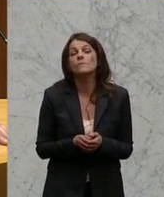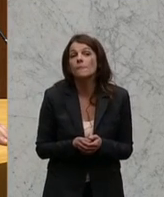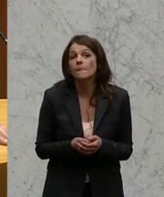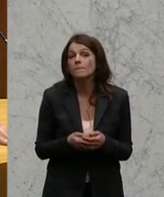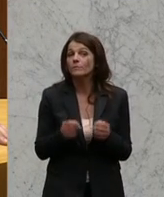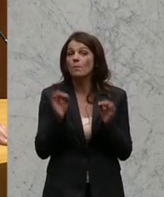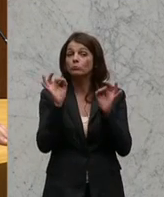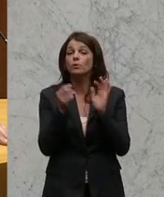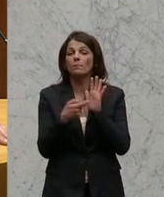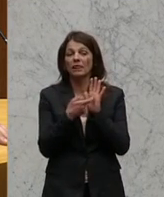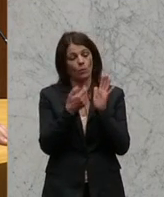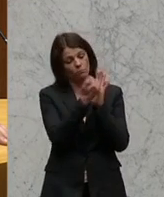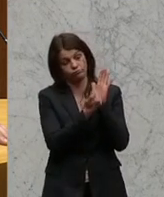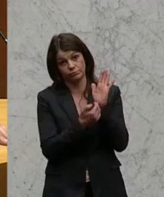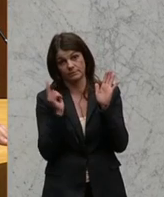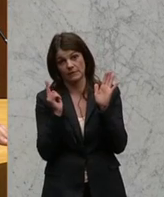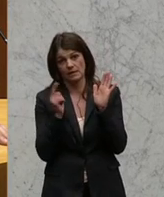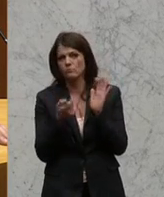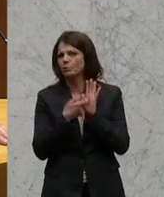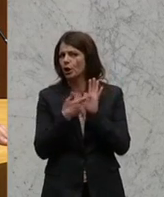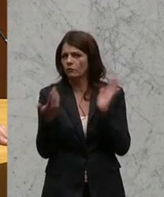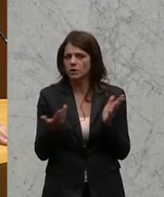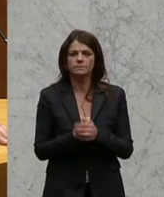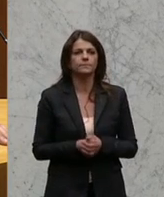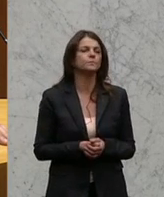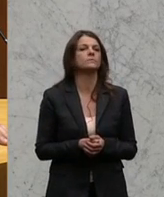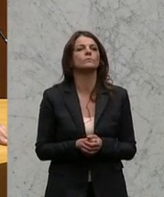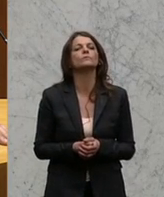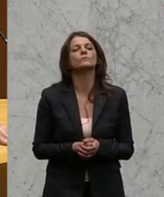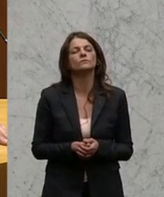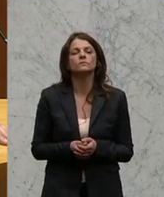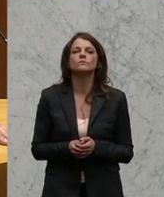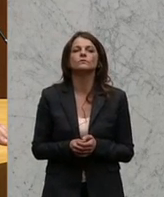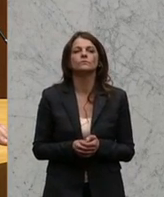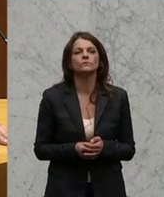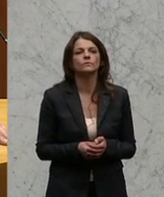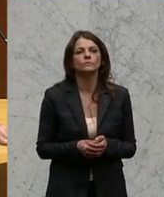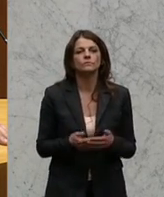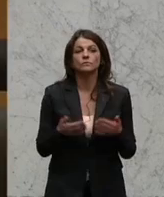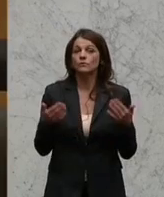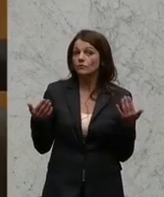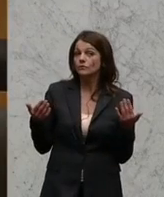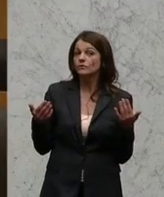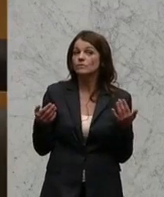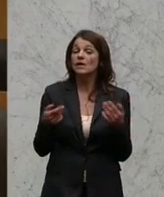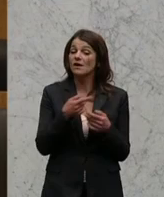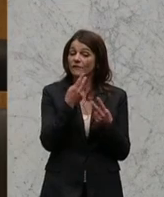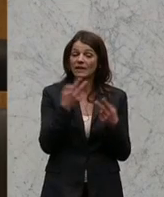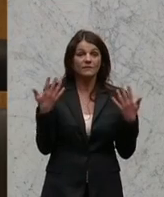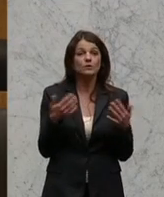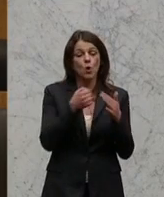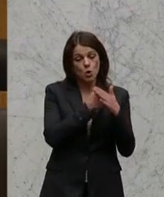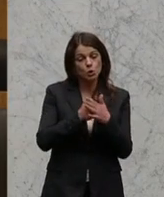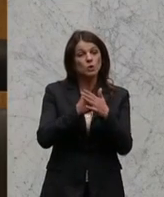Unter gewissen Voraussetzungen. Voraussetzungen dahergehend, dass es hier zur Unterstützung